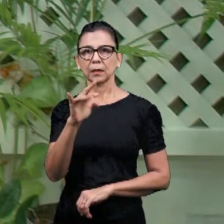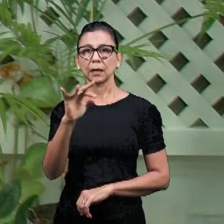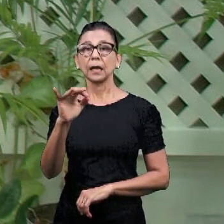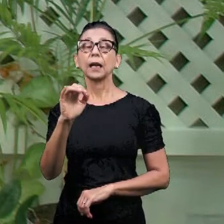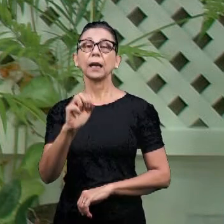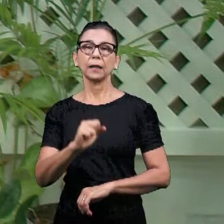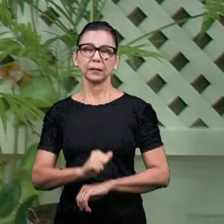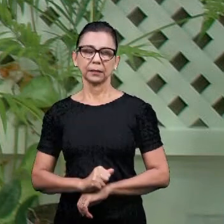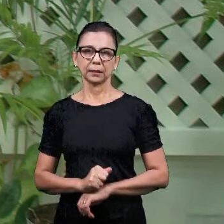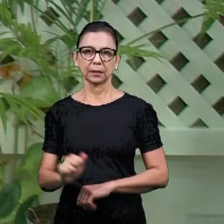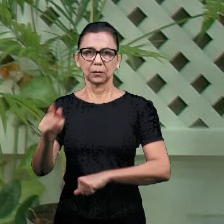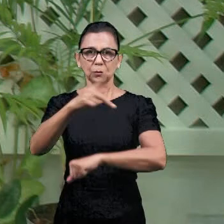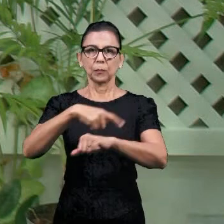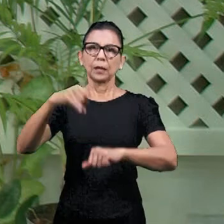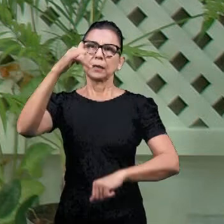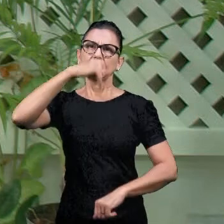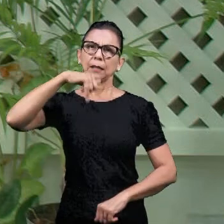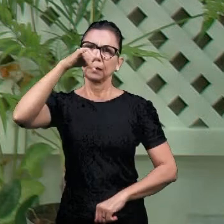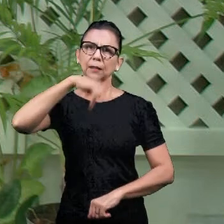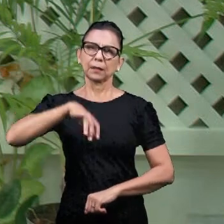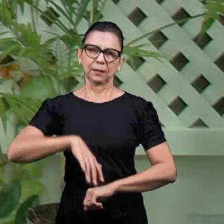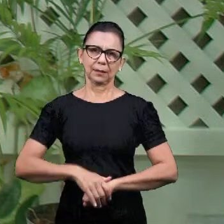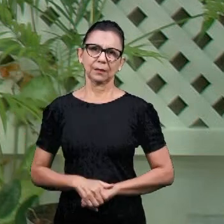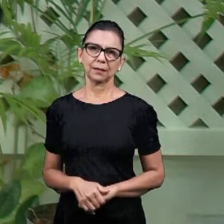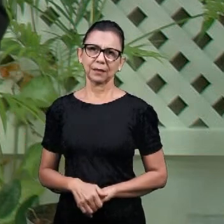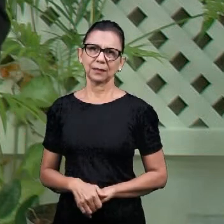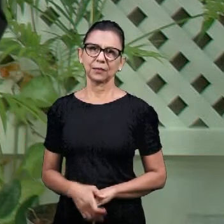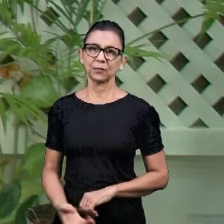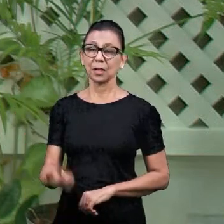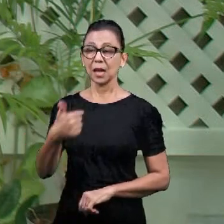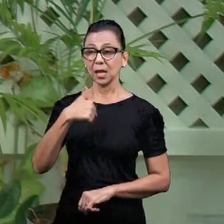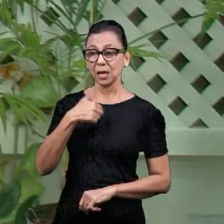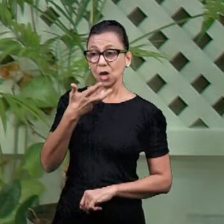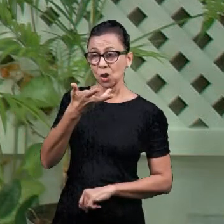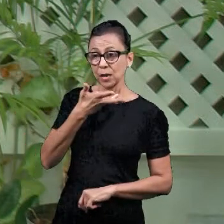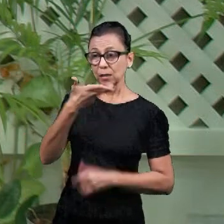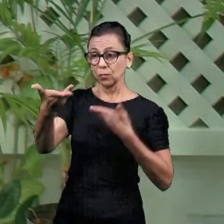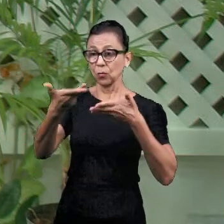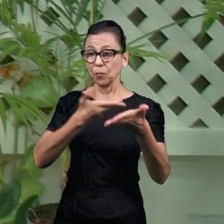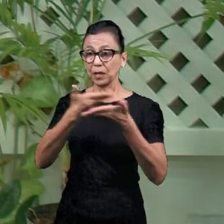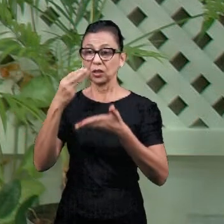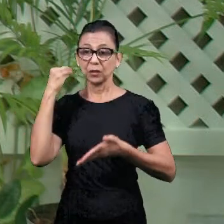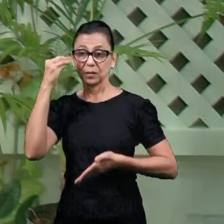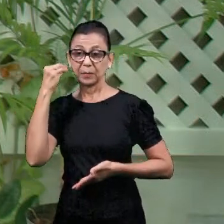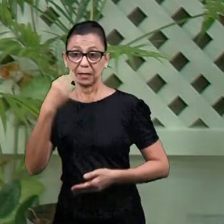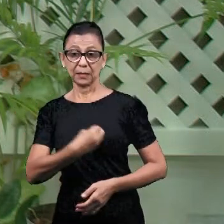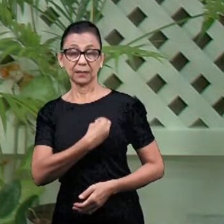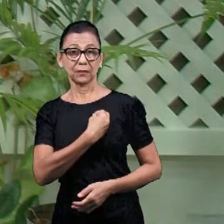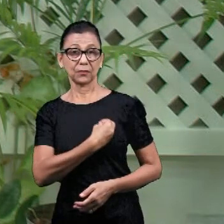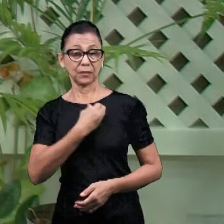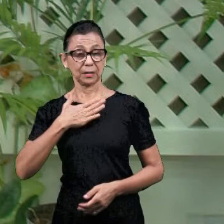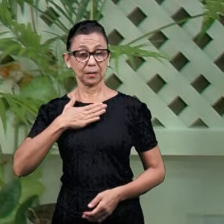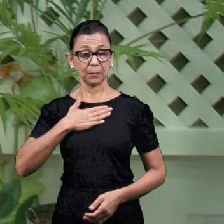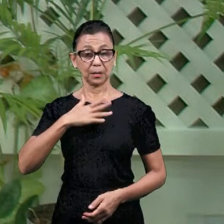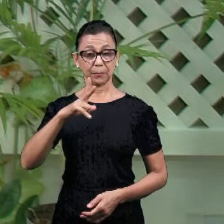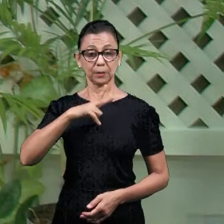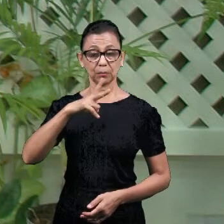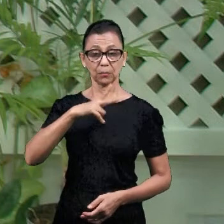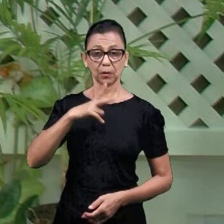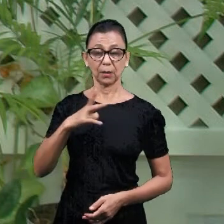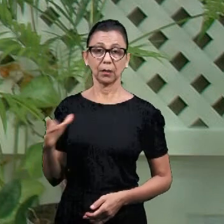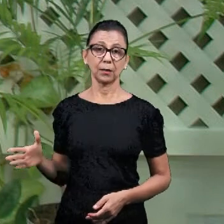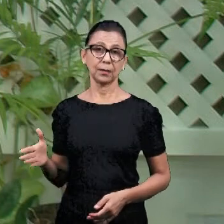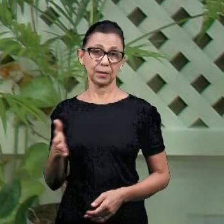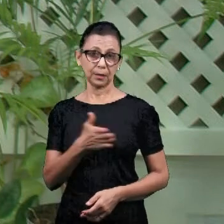en Italie. Mes frères, je veux partager une expérience vécue. Donc, elle dit son expérience.